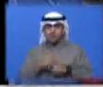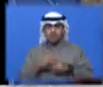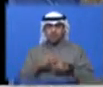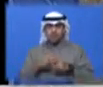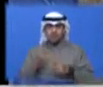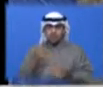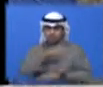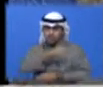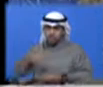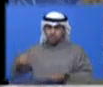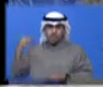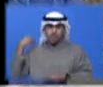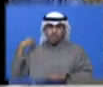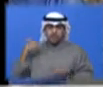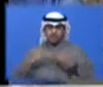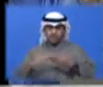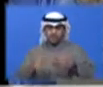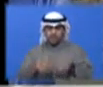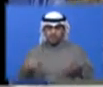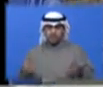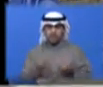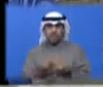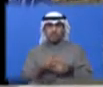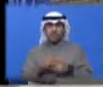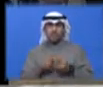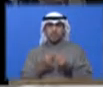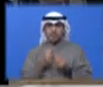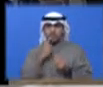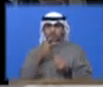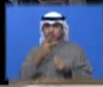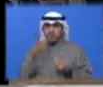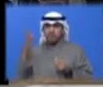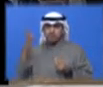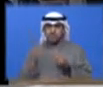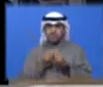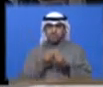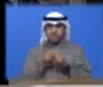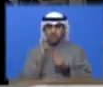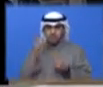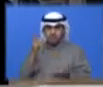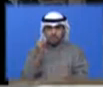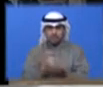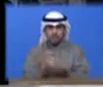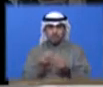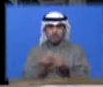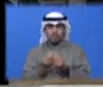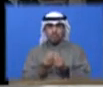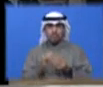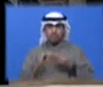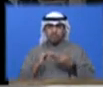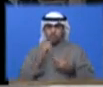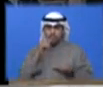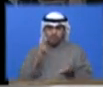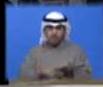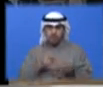وشعب الكويت ستعمل خلال بدء العام الدراسي 2015 إن شاء الله. وكالة غوث وتشغيل اللاجئين الأونروا وأكدت أن الكويت